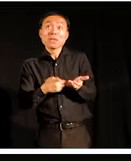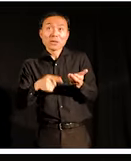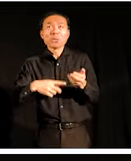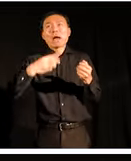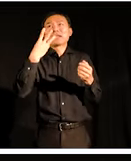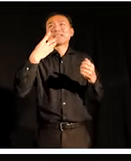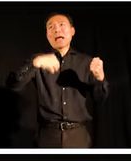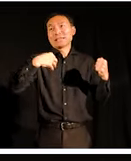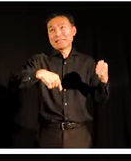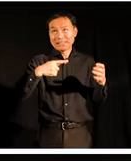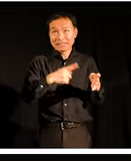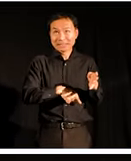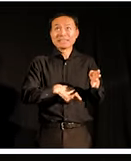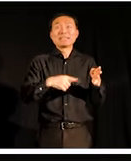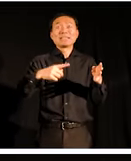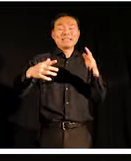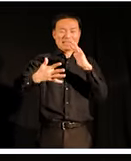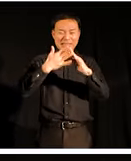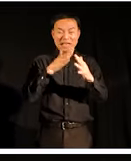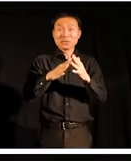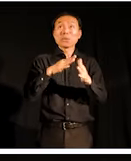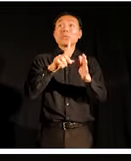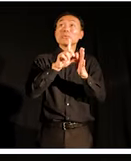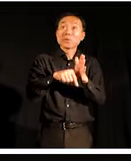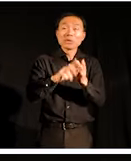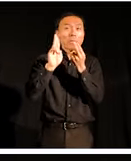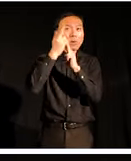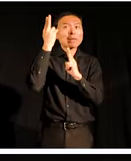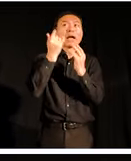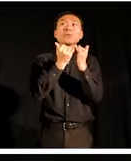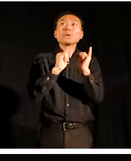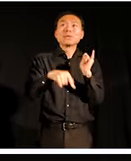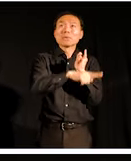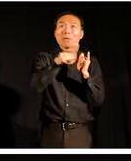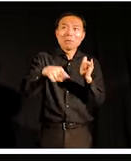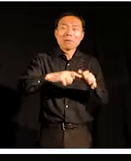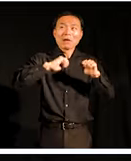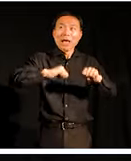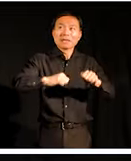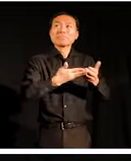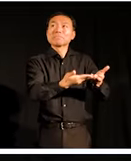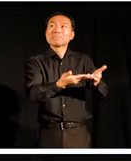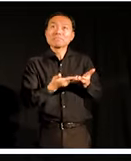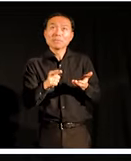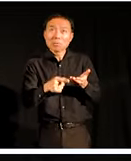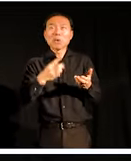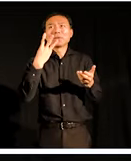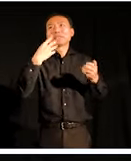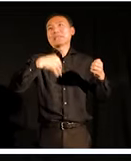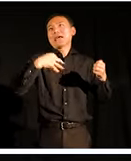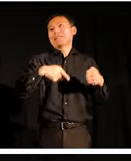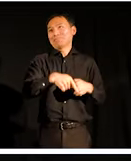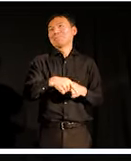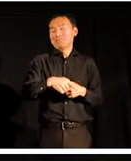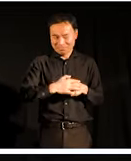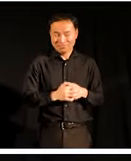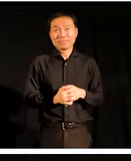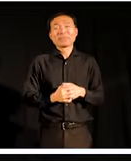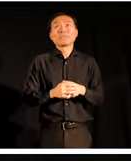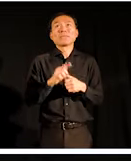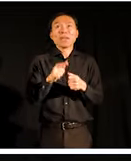たしえ戦争があっても沖のたちを勇気と元気を与えてくれたのは三振でもありましただから